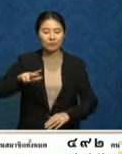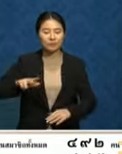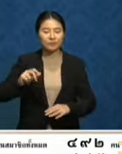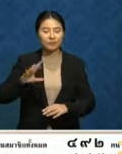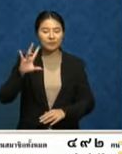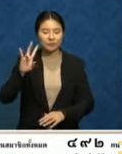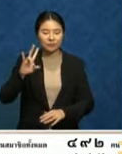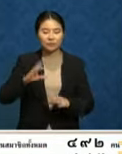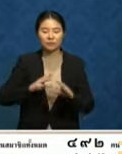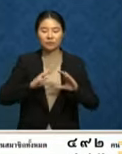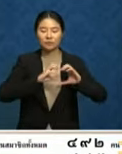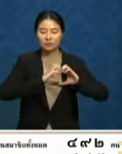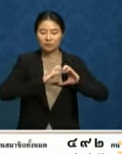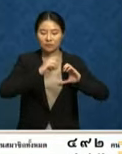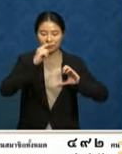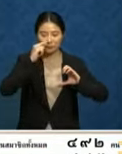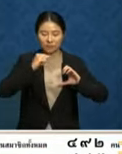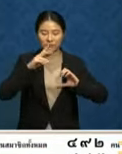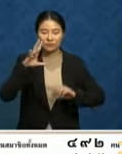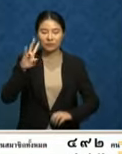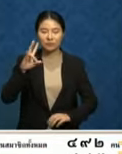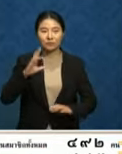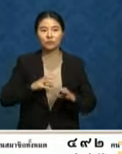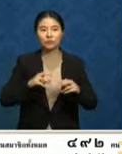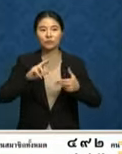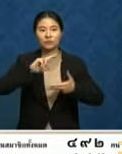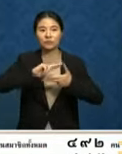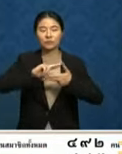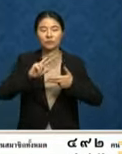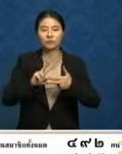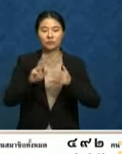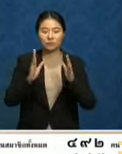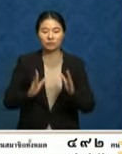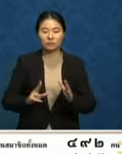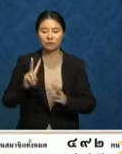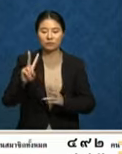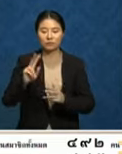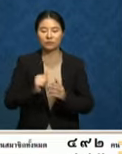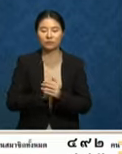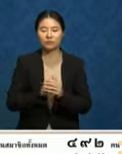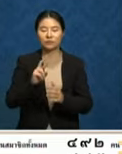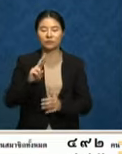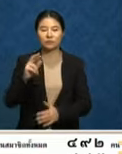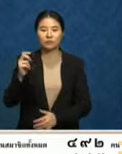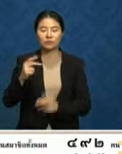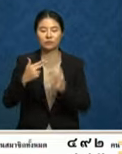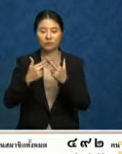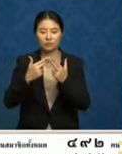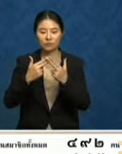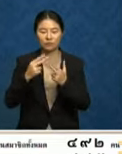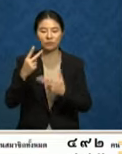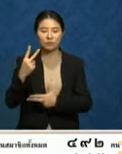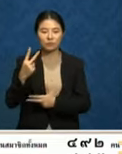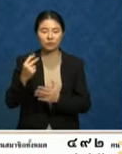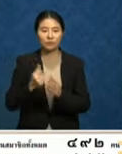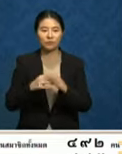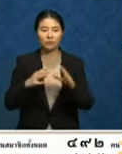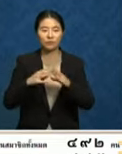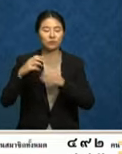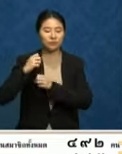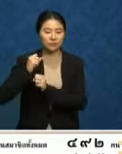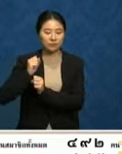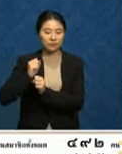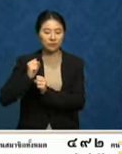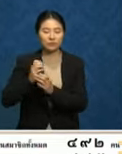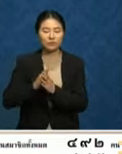ภูมิใจไทย 3ท่านพรรคพลังประชารัฐ 2ท่านพรรครวมไทยสร้างชาติ 2ท่านพรรคประชาธิปัตย์ 1ท่าน